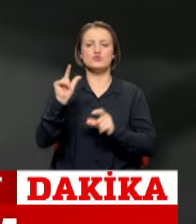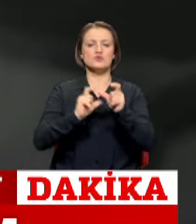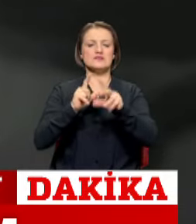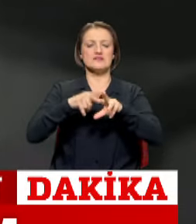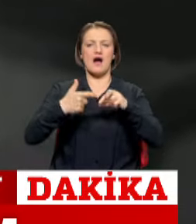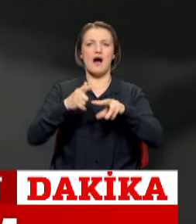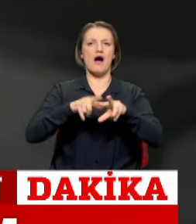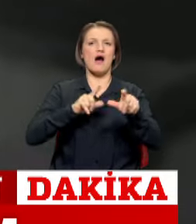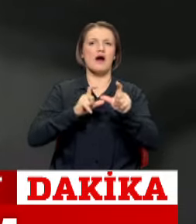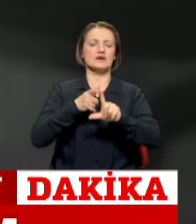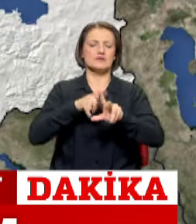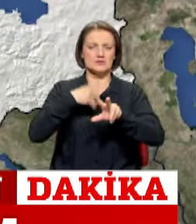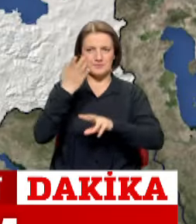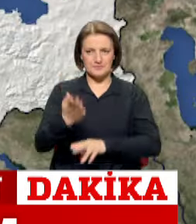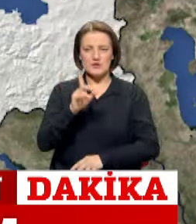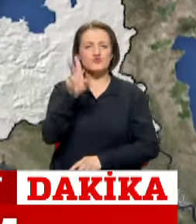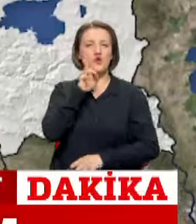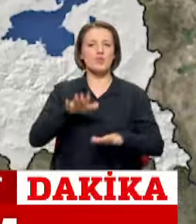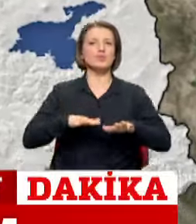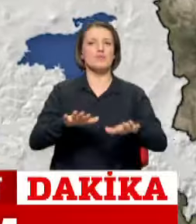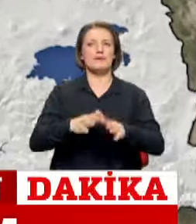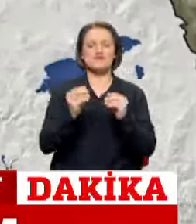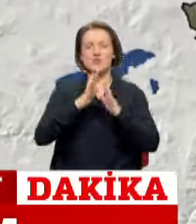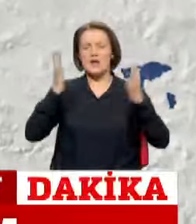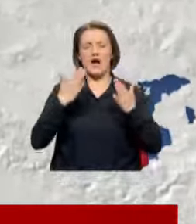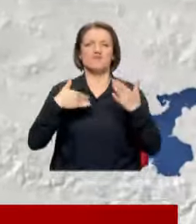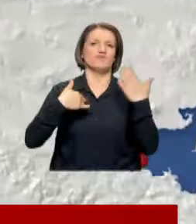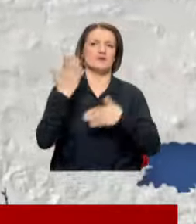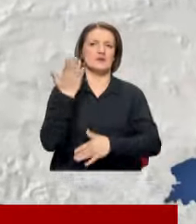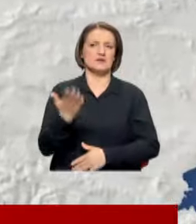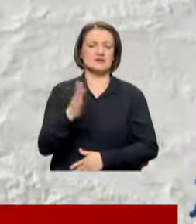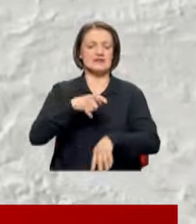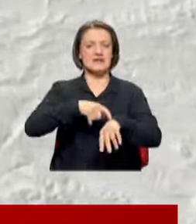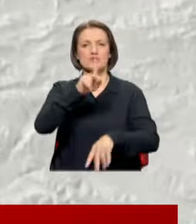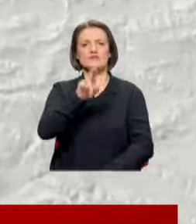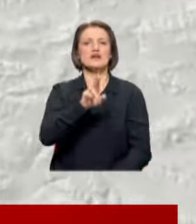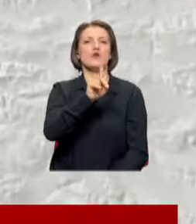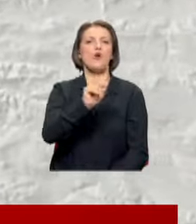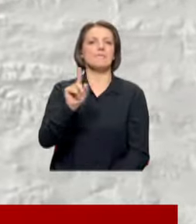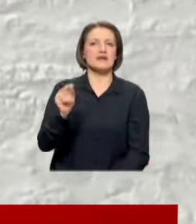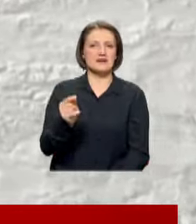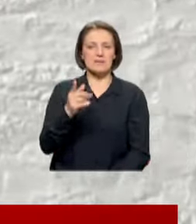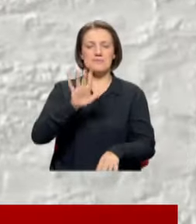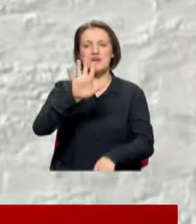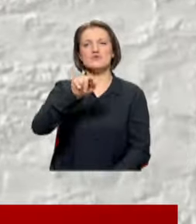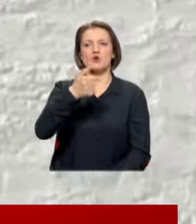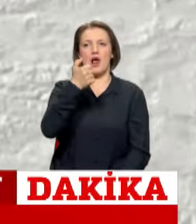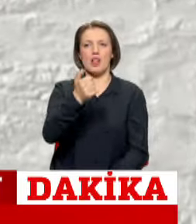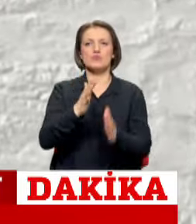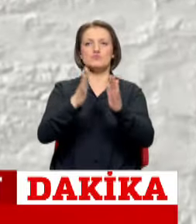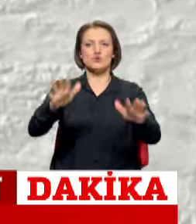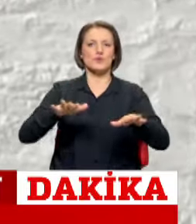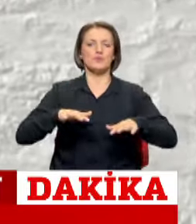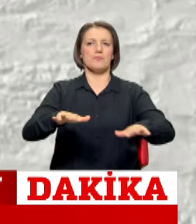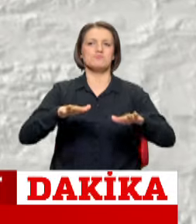zaten diken üstündeydi. Son depremin büyüklüğü ise çok daha fazlaydı. Saat 18.11'de 5,6